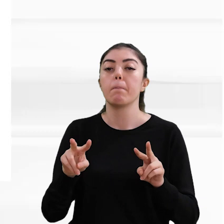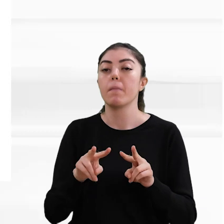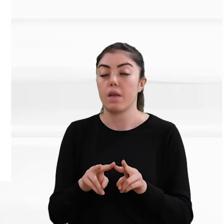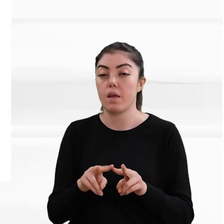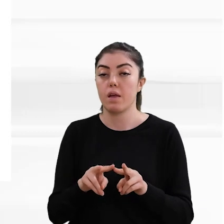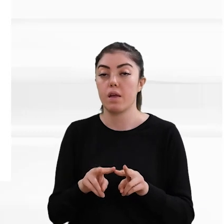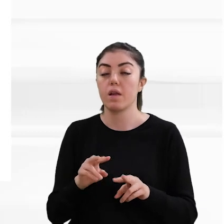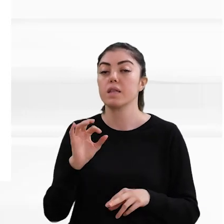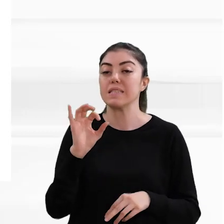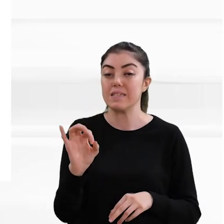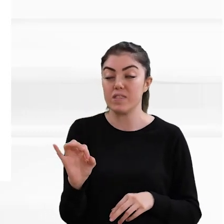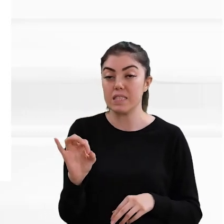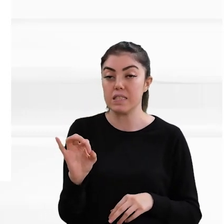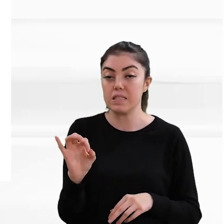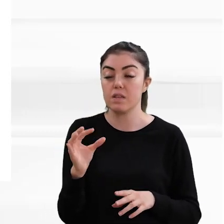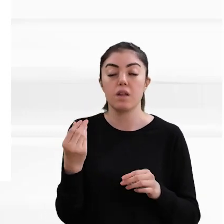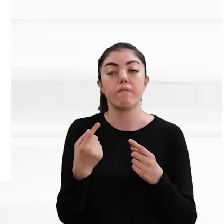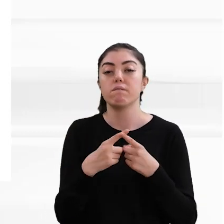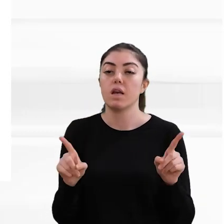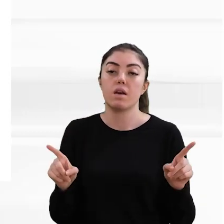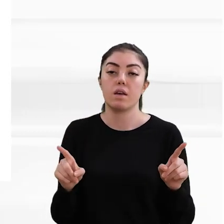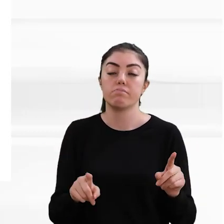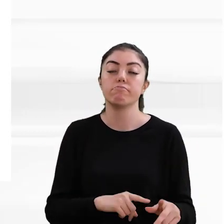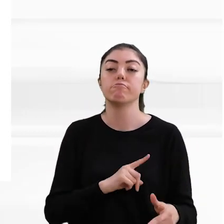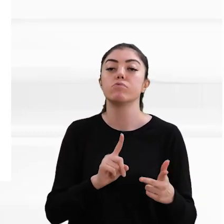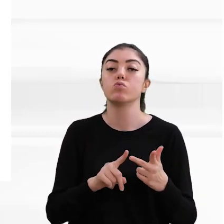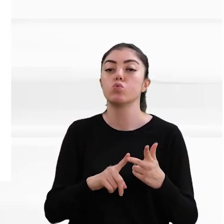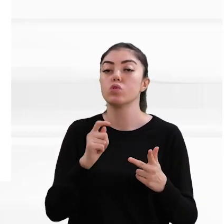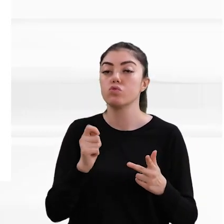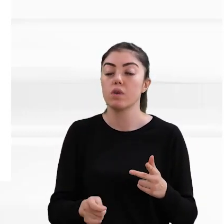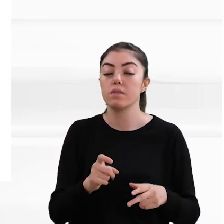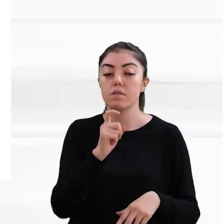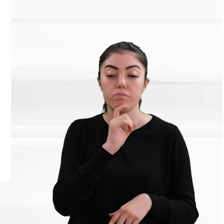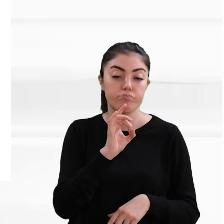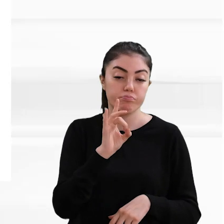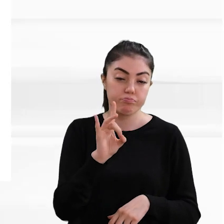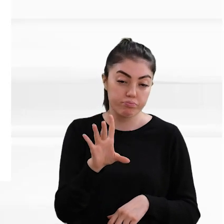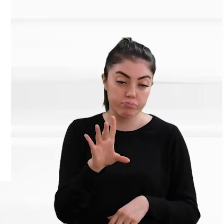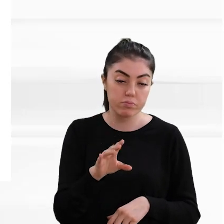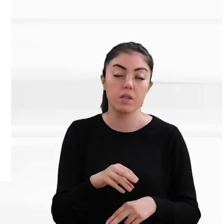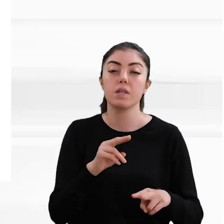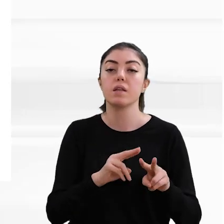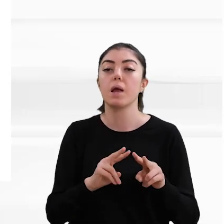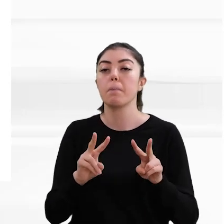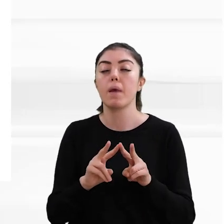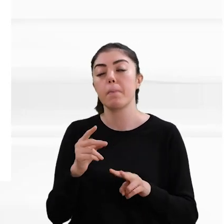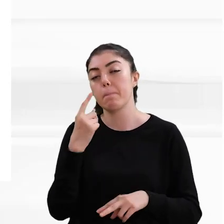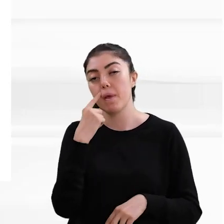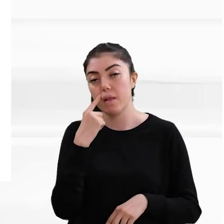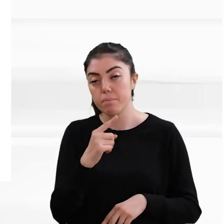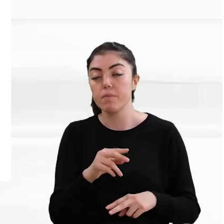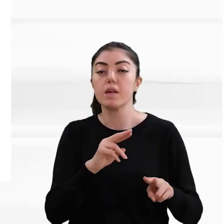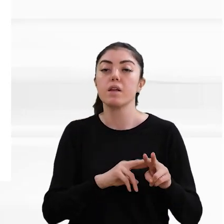eksi VM 0'dan farklı olur. Üçüncü öncülümüz yanlıştır. K ve